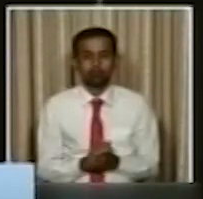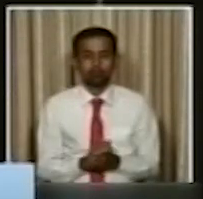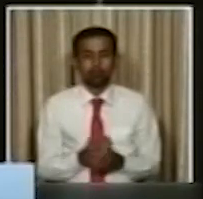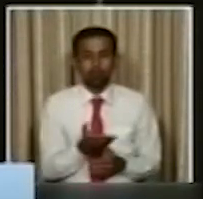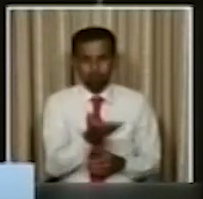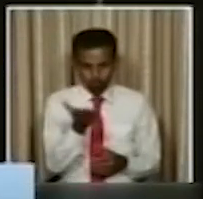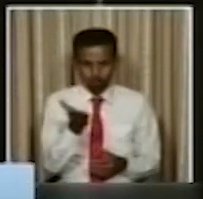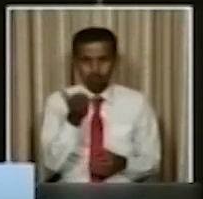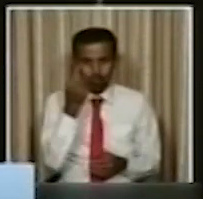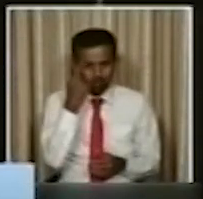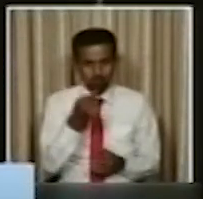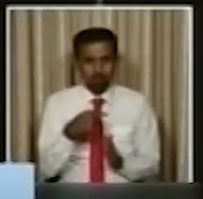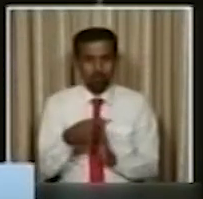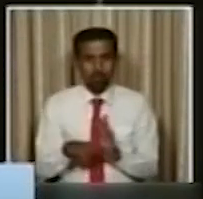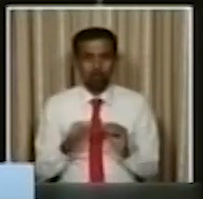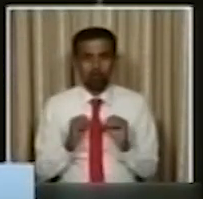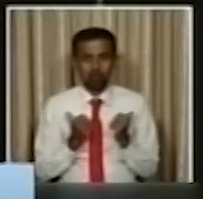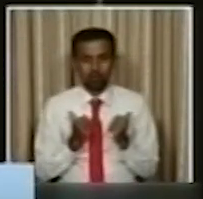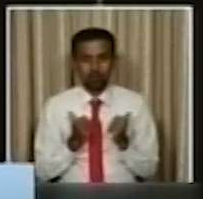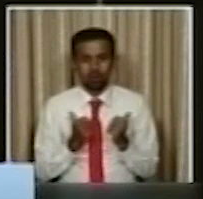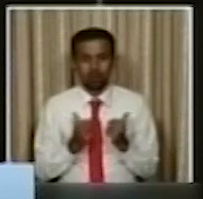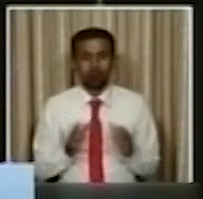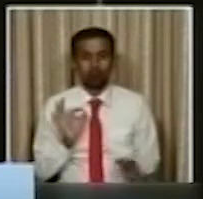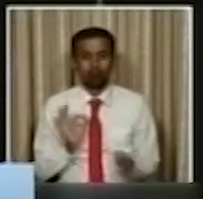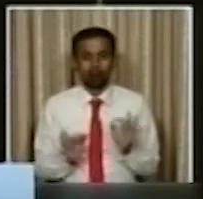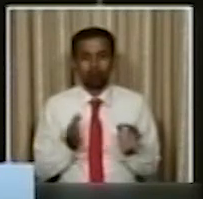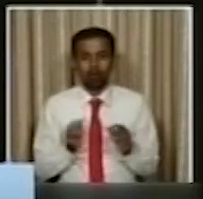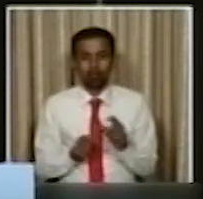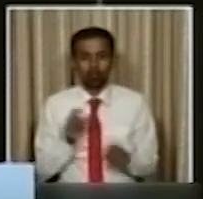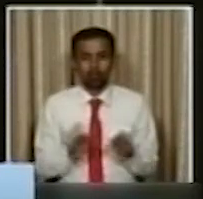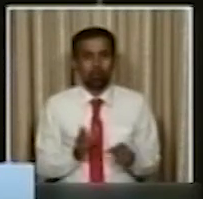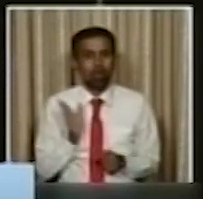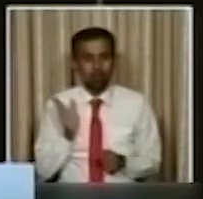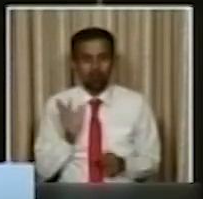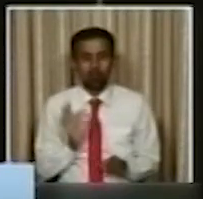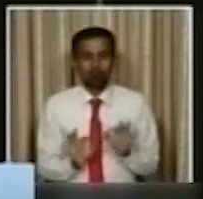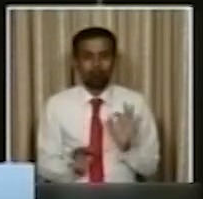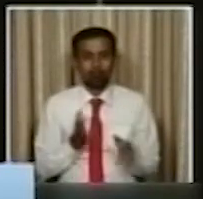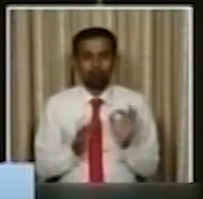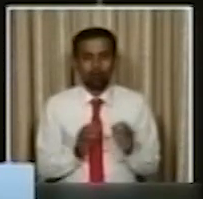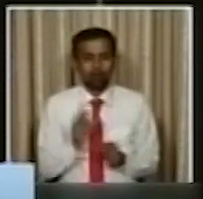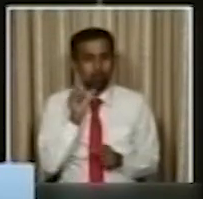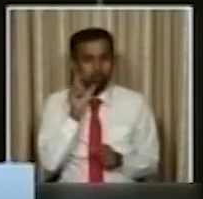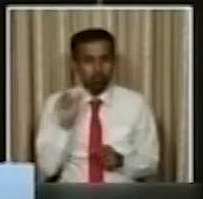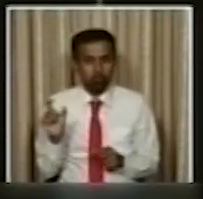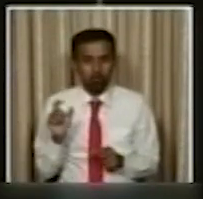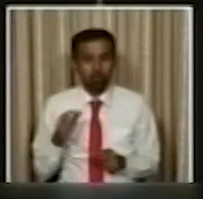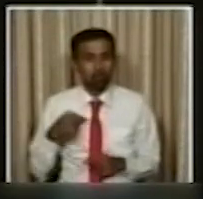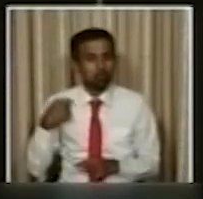இந்த பெருந்தோட்ட பிரதேசத்திலே வாழுகின்ற மக்களை எடுக்கின்ற போது தொடர்ச்சியாக அவர்கள்